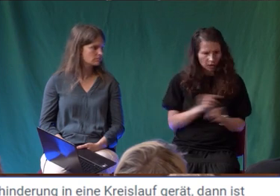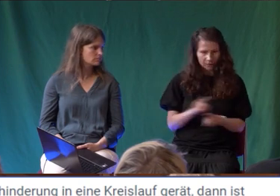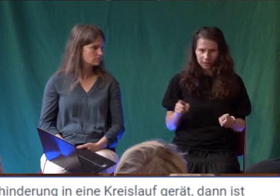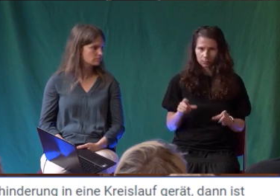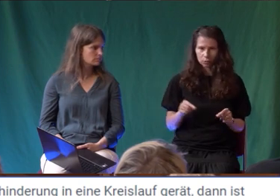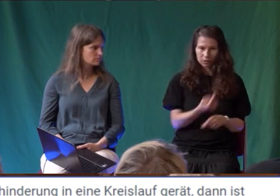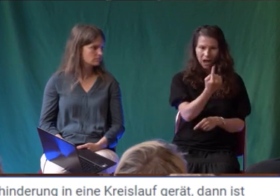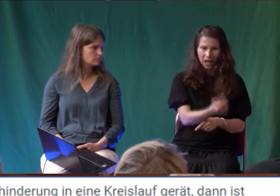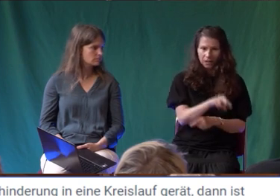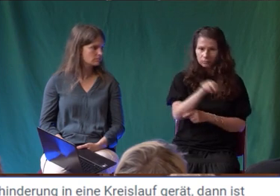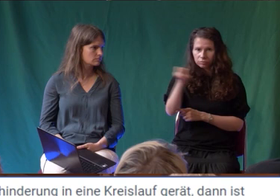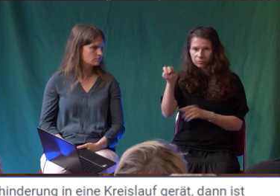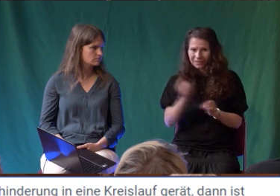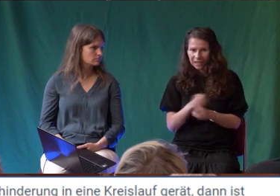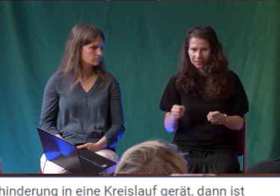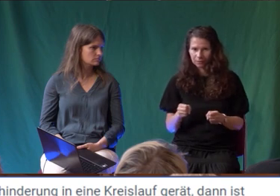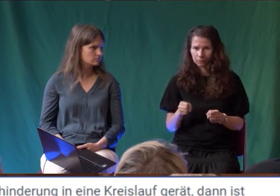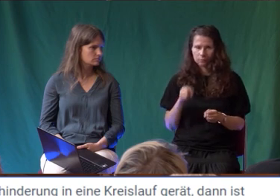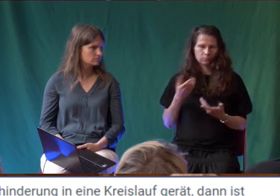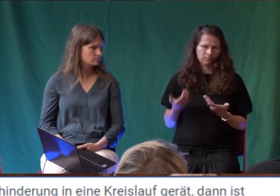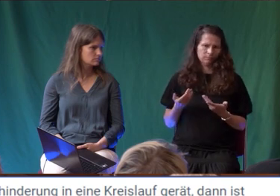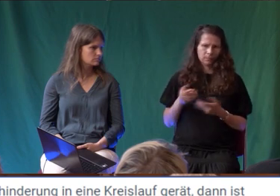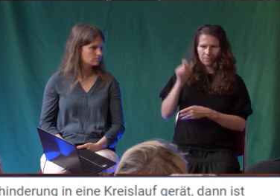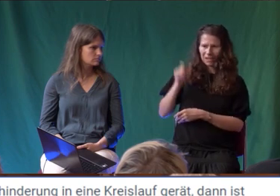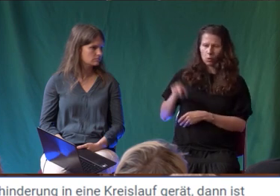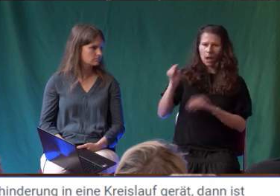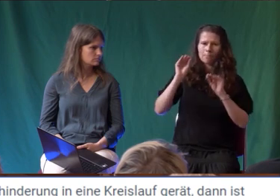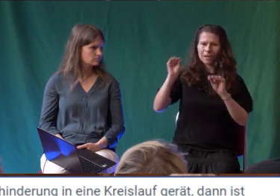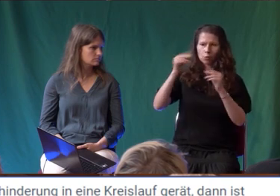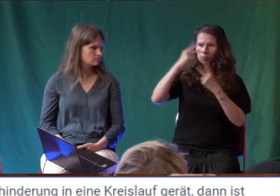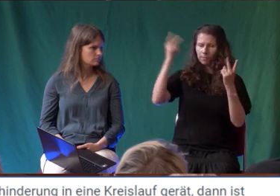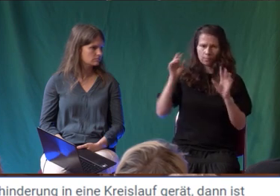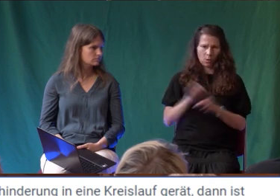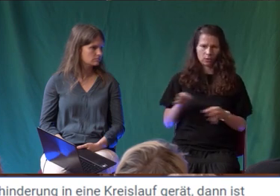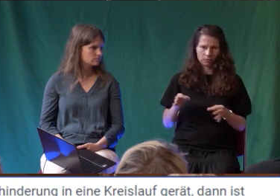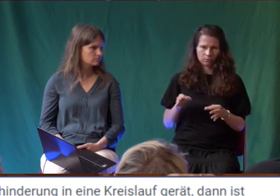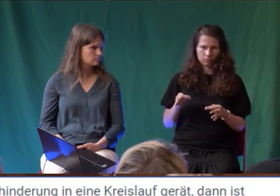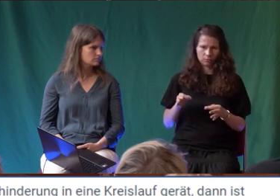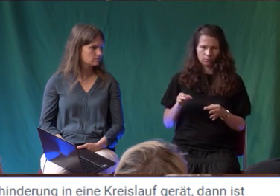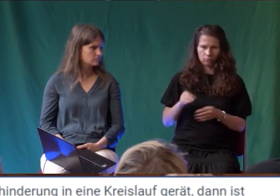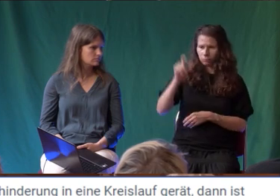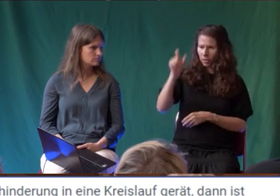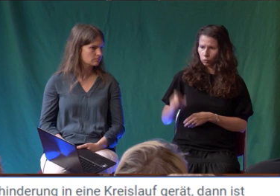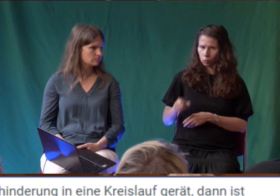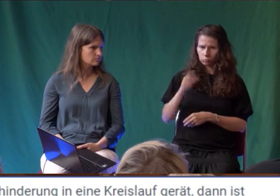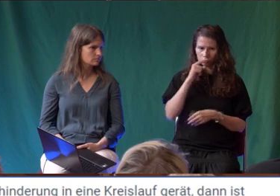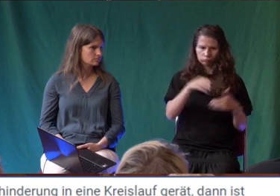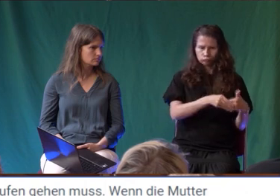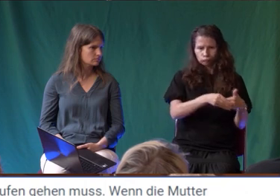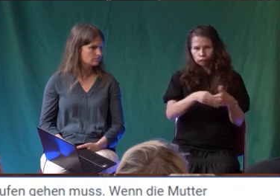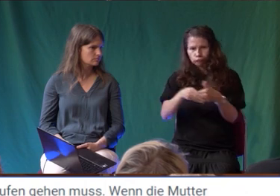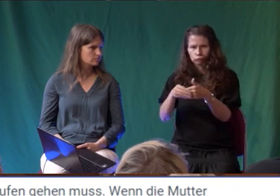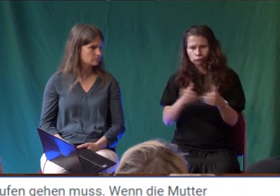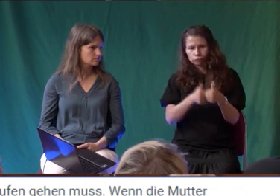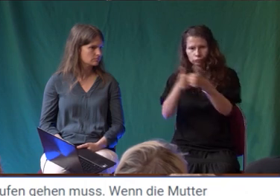es keine Pädagogen weil Eltern die ihre Kinder zur Kita bringen sind auch nicht Pädagogen also da muss man genauer hingucken was ist